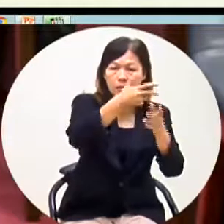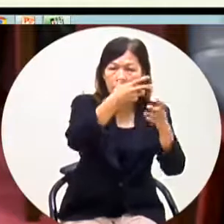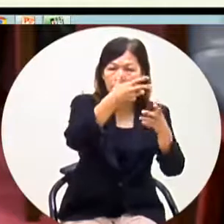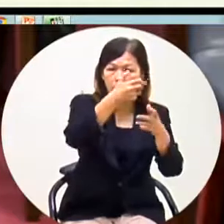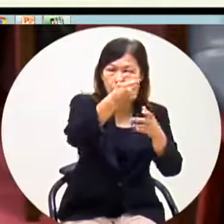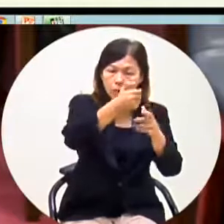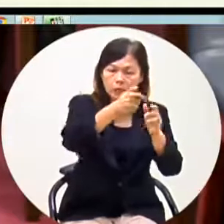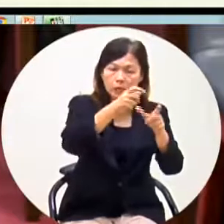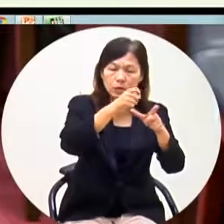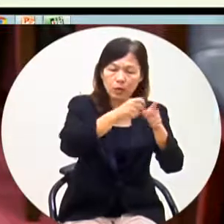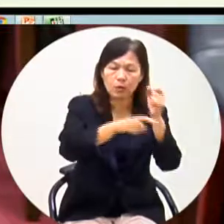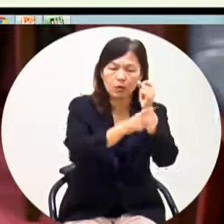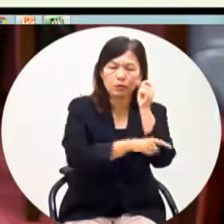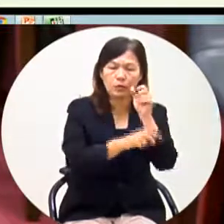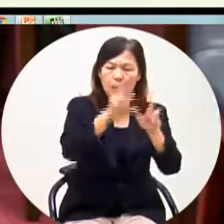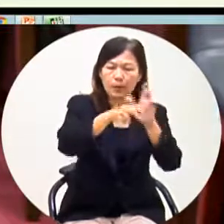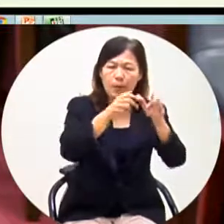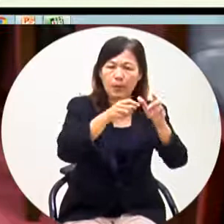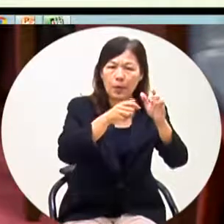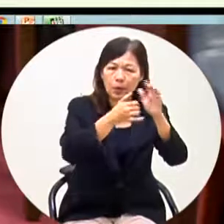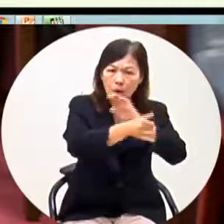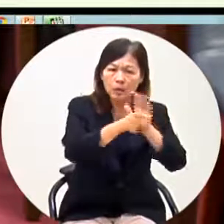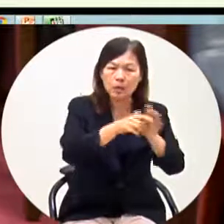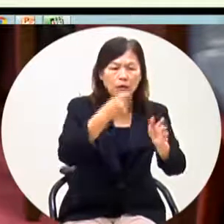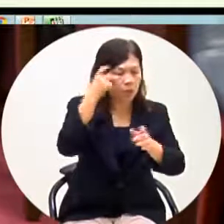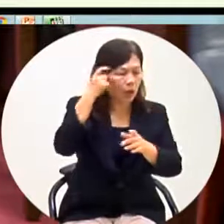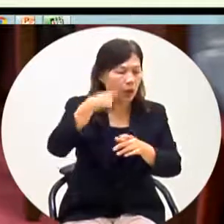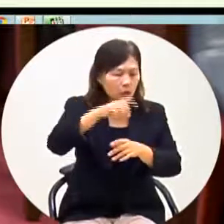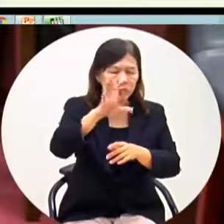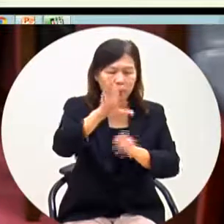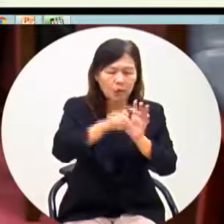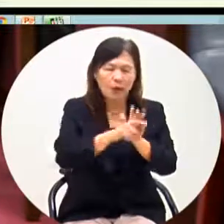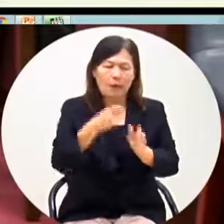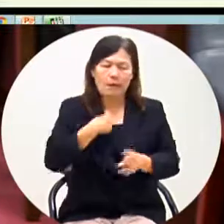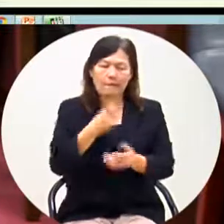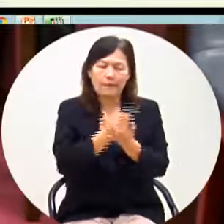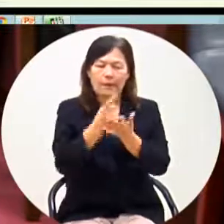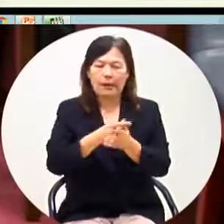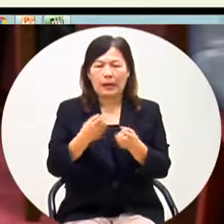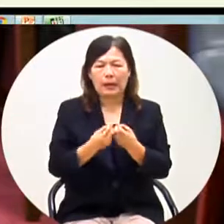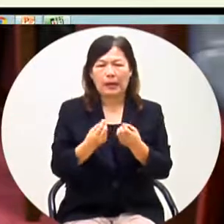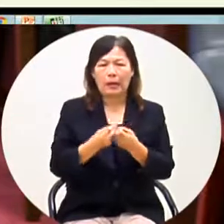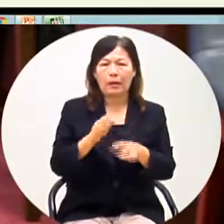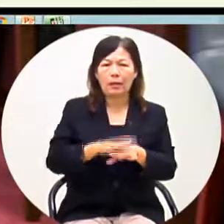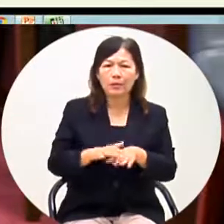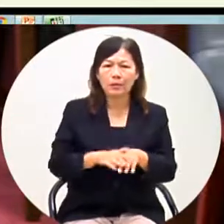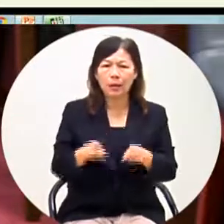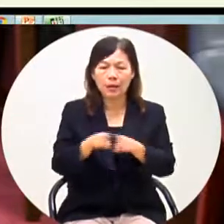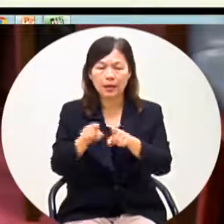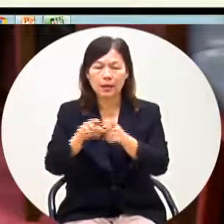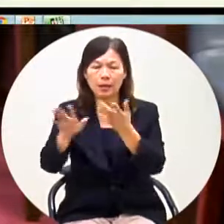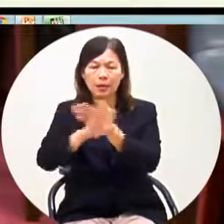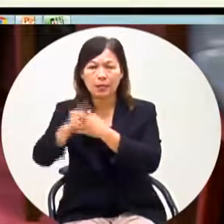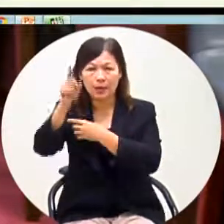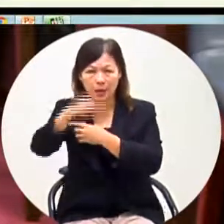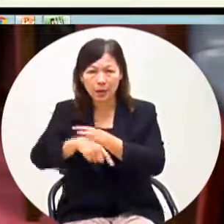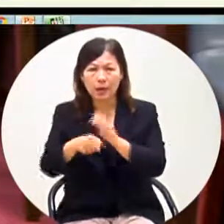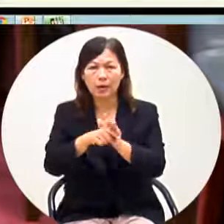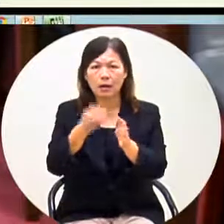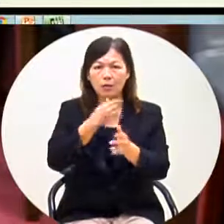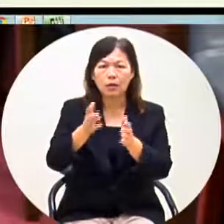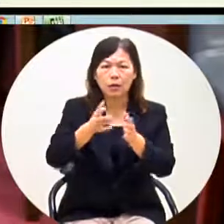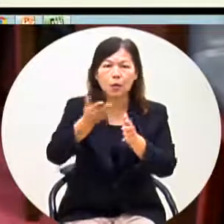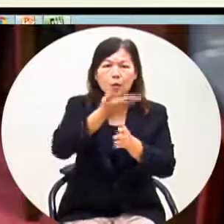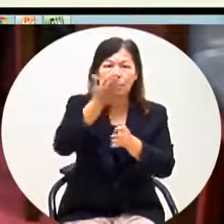客想方便却很不方便。 一般拢那外围来到这，那坐一辆车落车，搁咧找无通